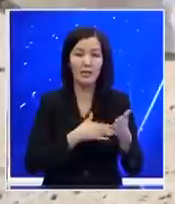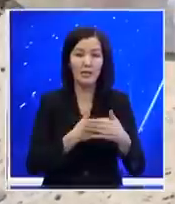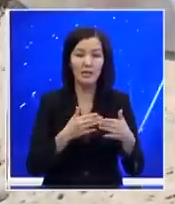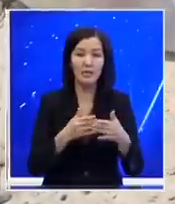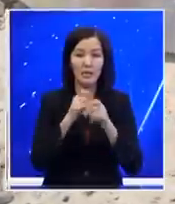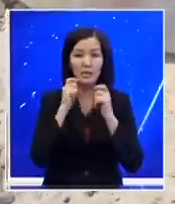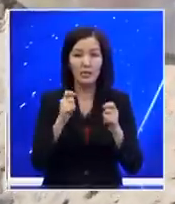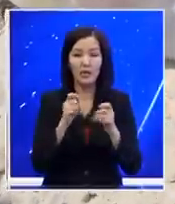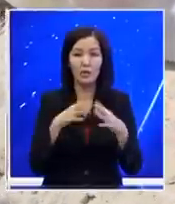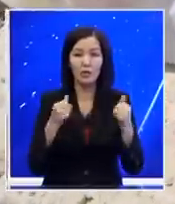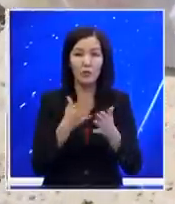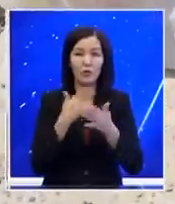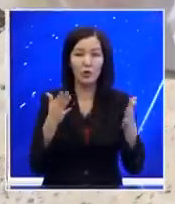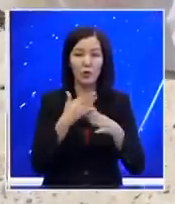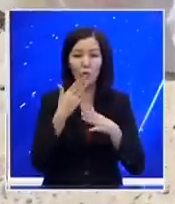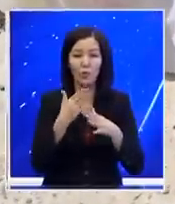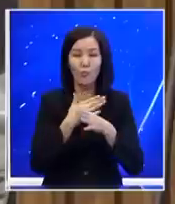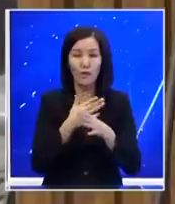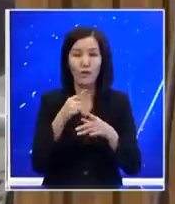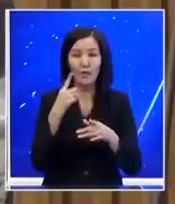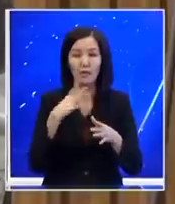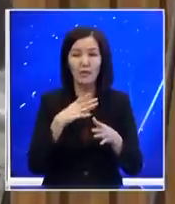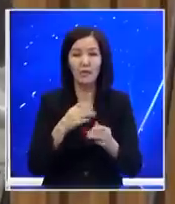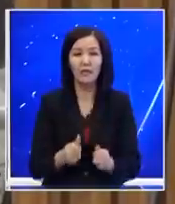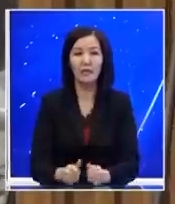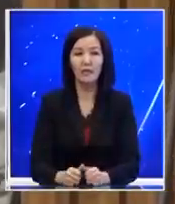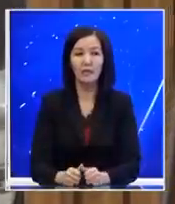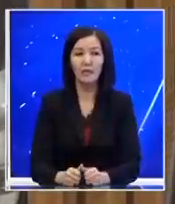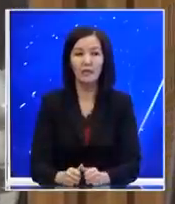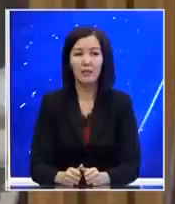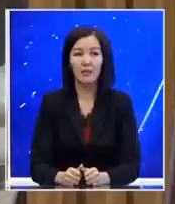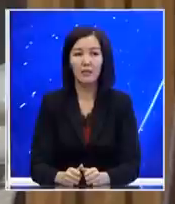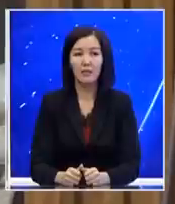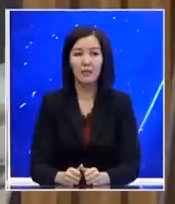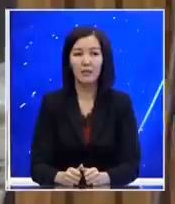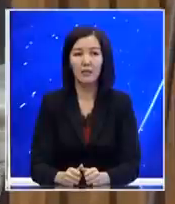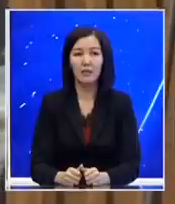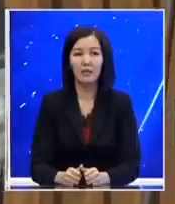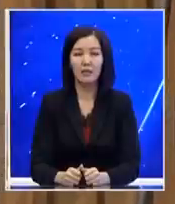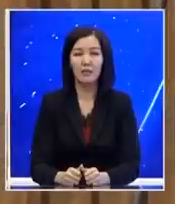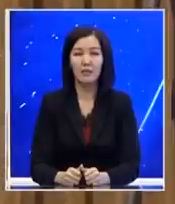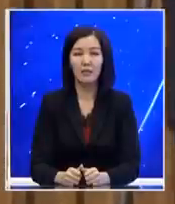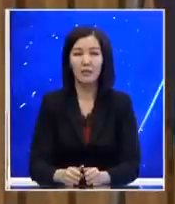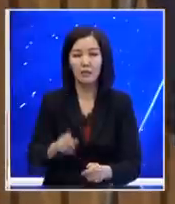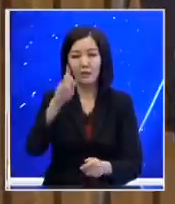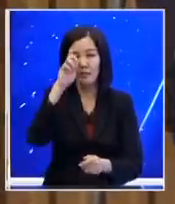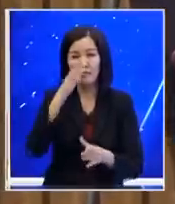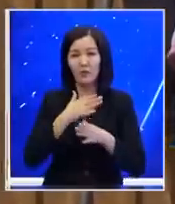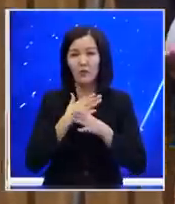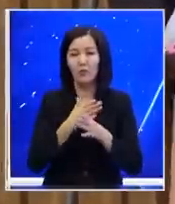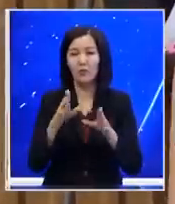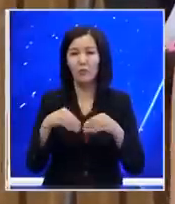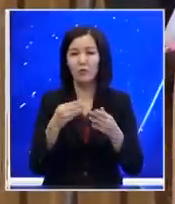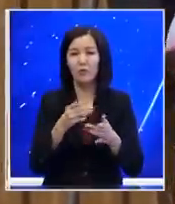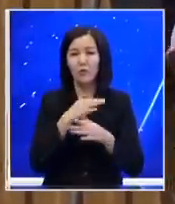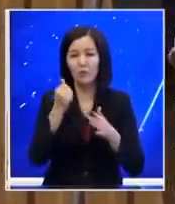жақсылықтың жанұясы үшін үлкен көмек екенін айтады. Мынандай жақсы мейірімділік қолдап жатқандарыңызға көп-көп